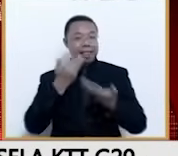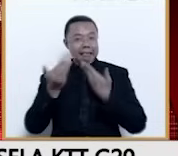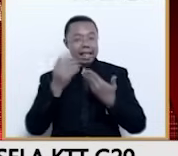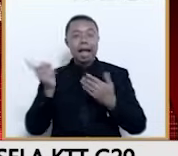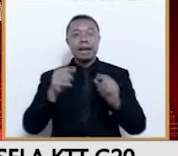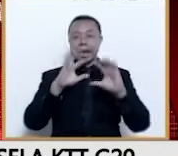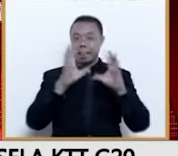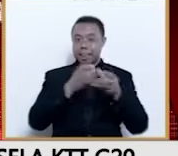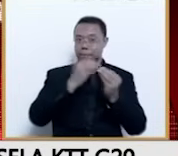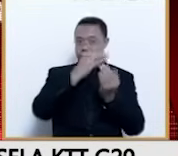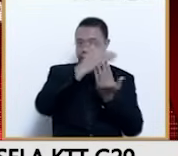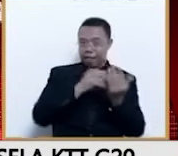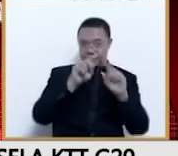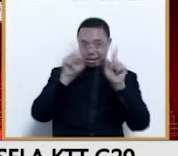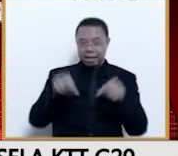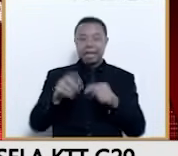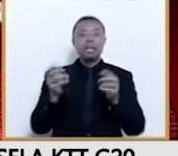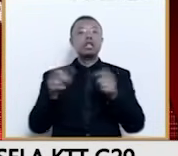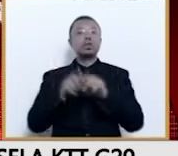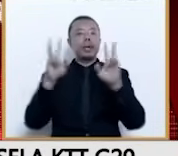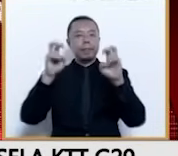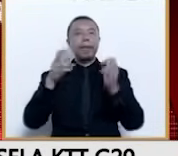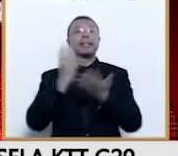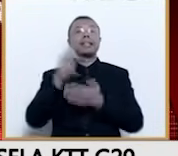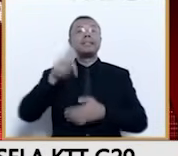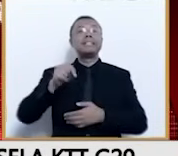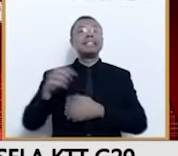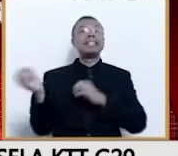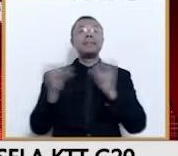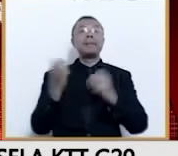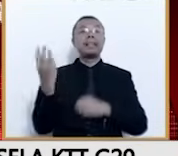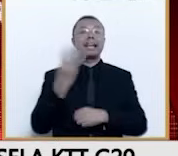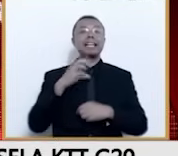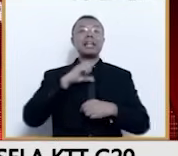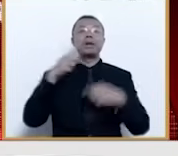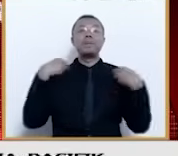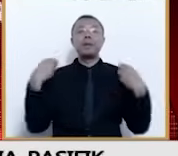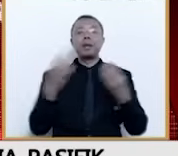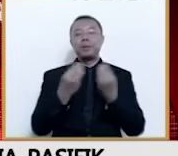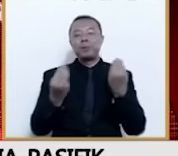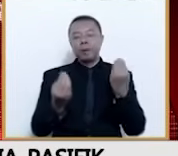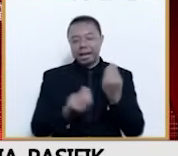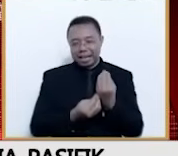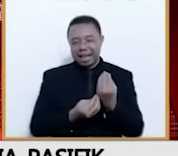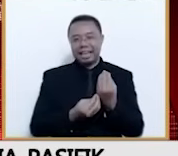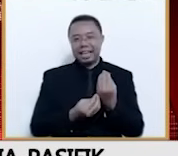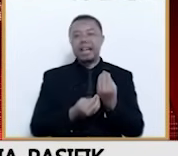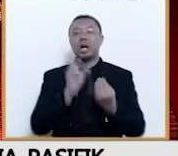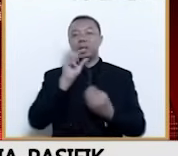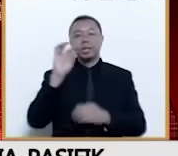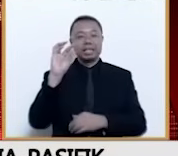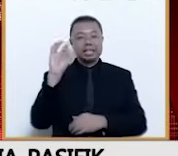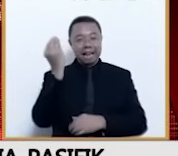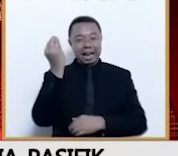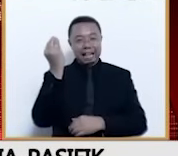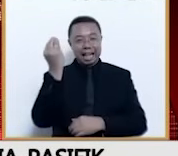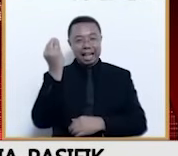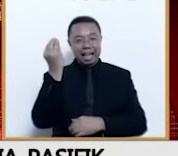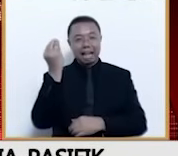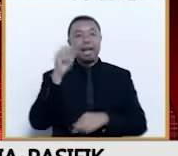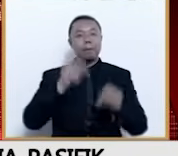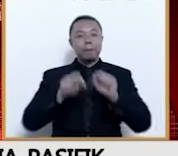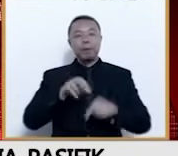pertanyaan dari panelis sesuai tema. Untuk itu, tetaplah di debat ketiga calon gubernur dan calon wakil gubernur DKI